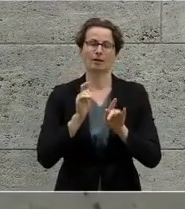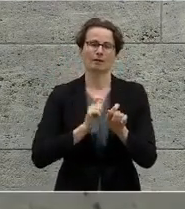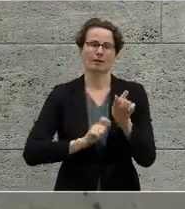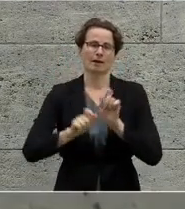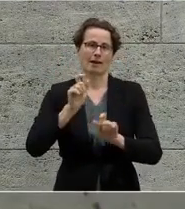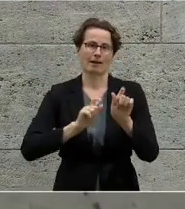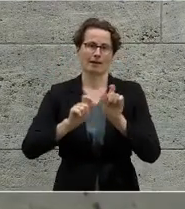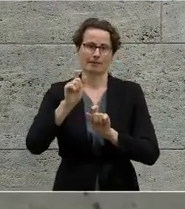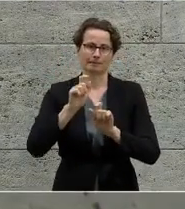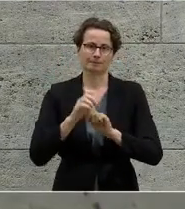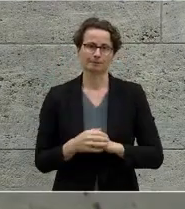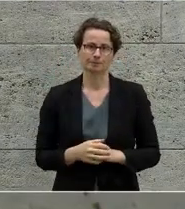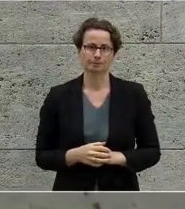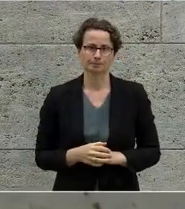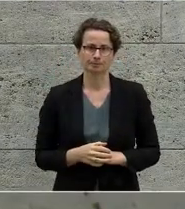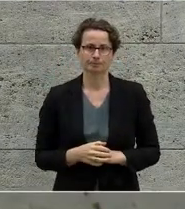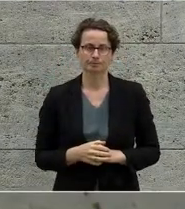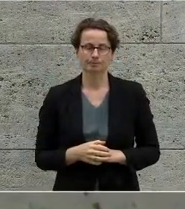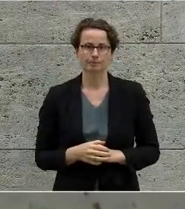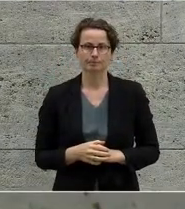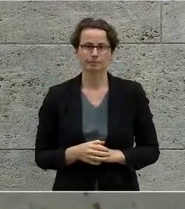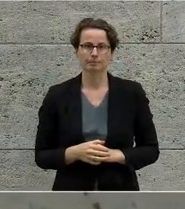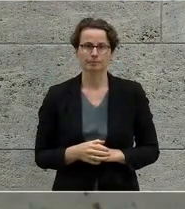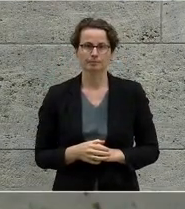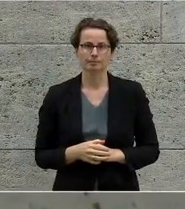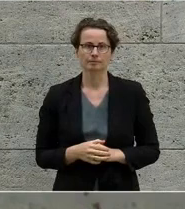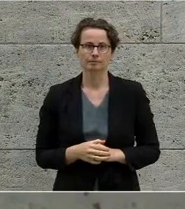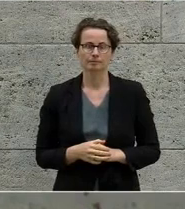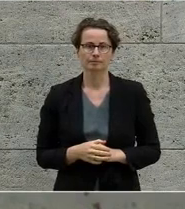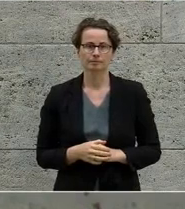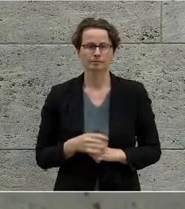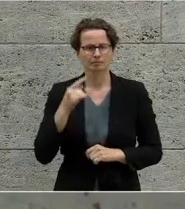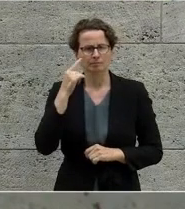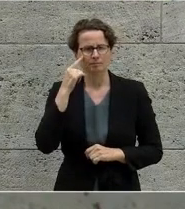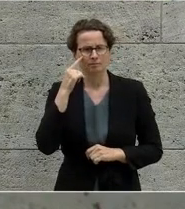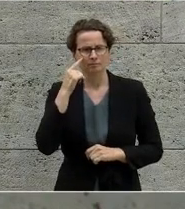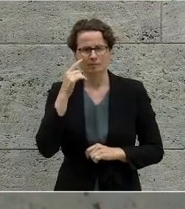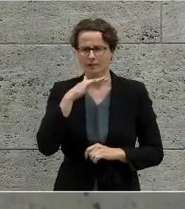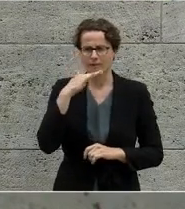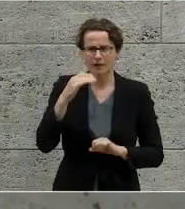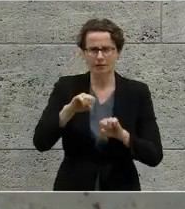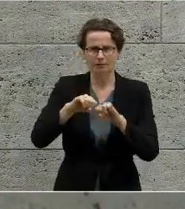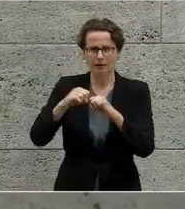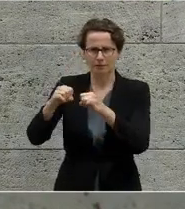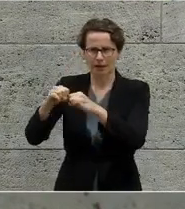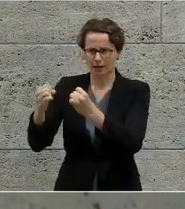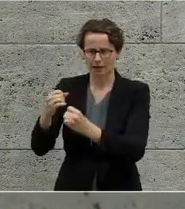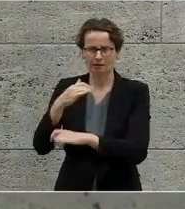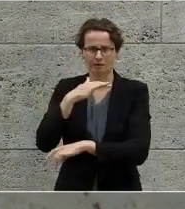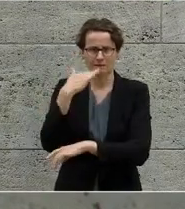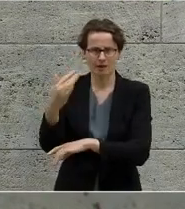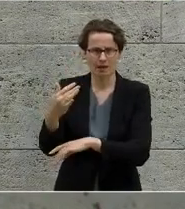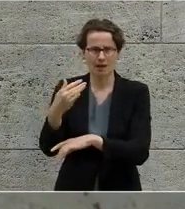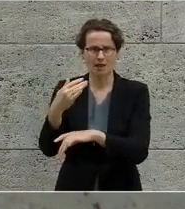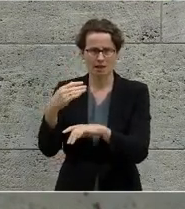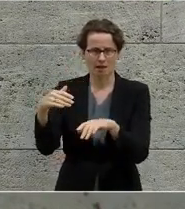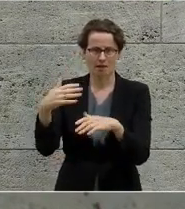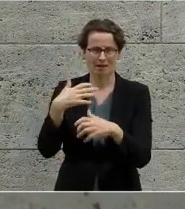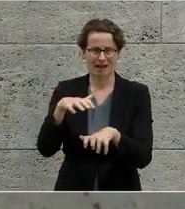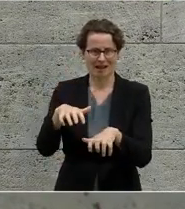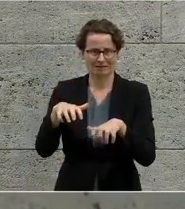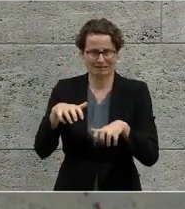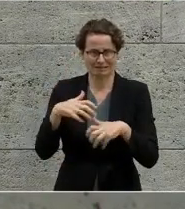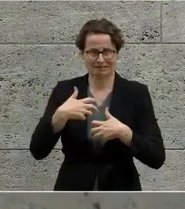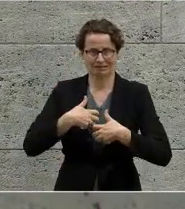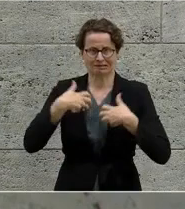Schließlich sind wir heute mit einer verbrecherischen Aggression einer Diktatur konfrontiert, nicht viele Kilometer